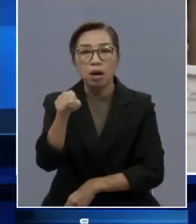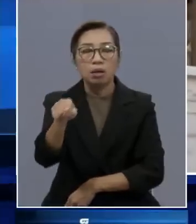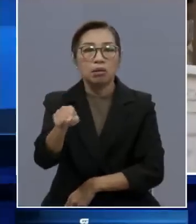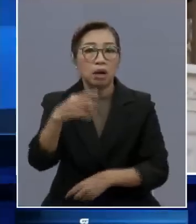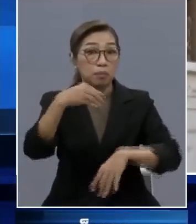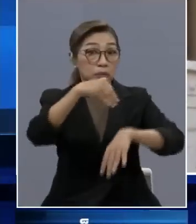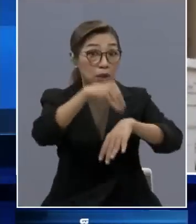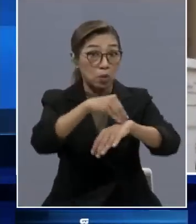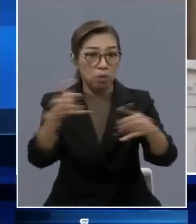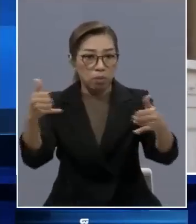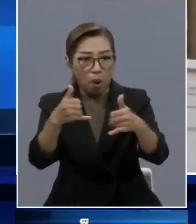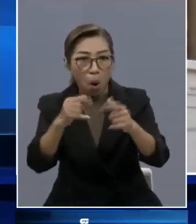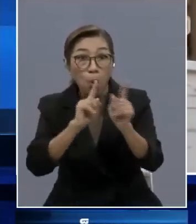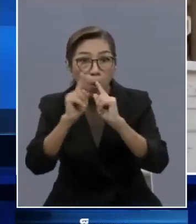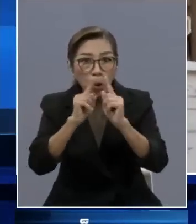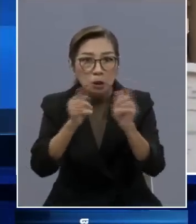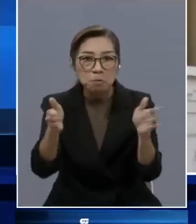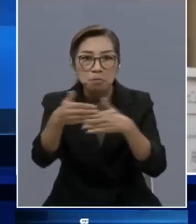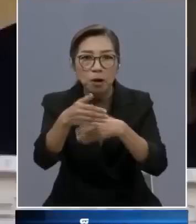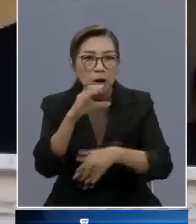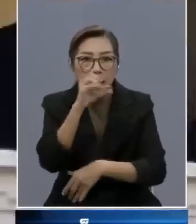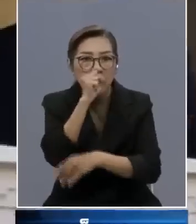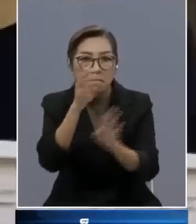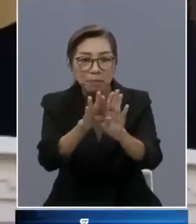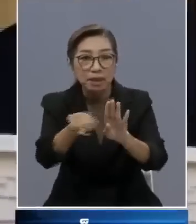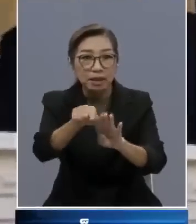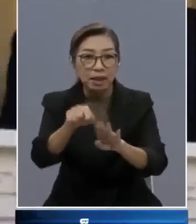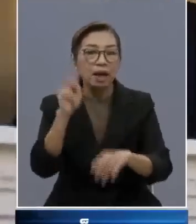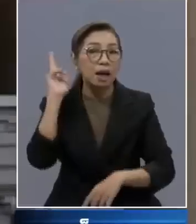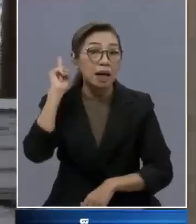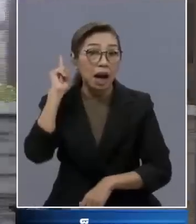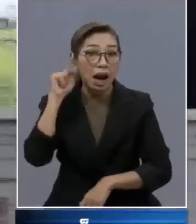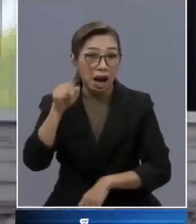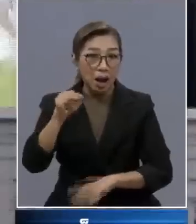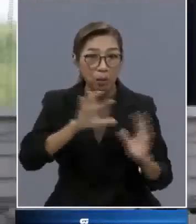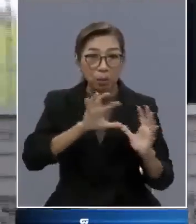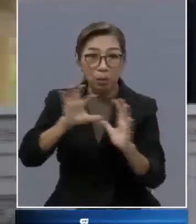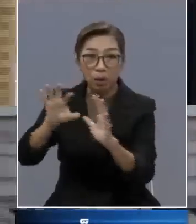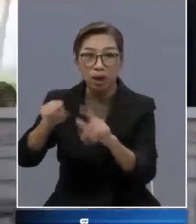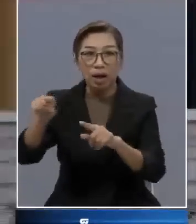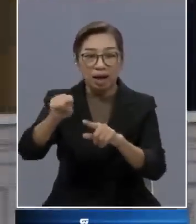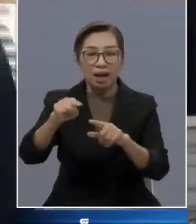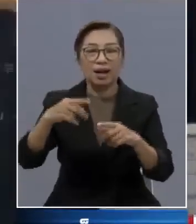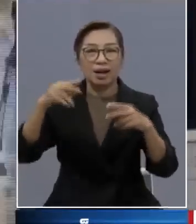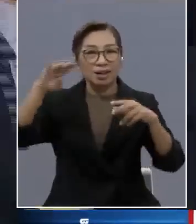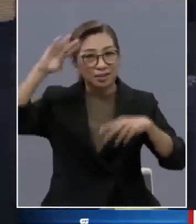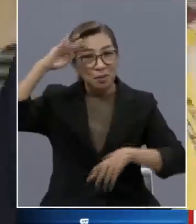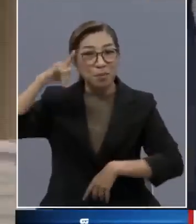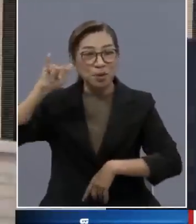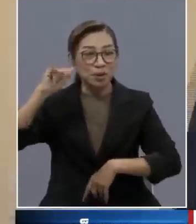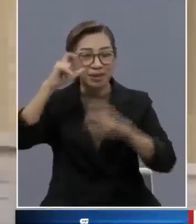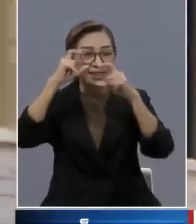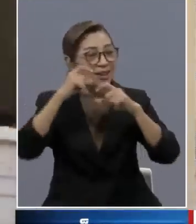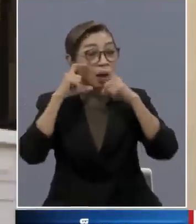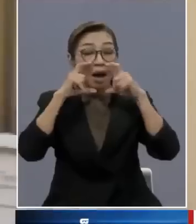พลเอกประวิตรด้วยแล้วก็บางช่วงจังหวะเองเนี่ยที่เจอนักข่าวถอดวงถอดแว่นเนี่ยแว่นหลุดกระเด็นออกมาก็แก้เกอร์ชวนคุยนักข่าวแบบว่